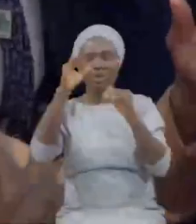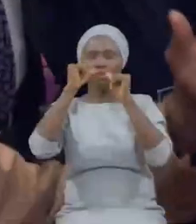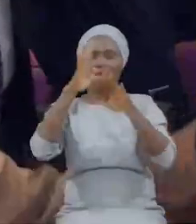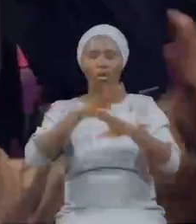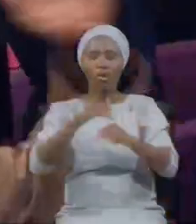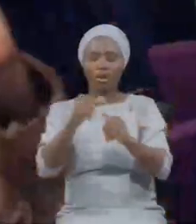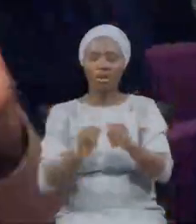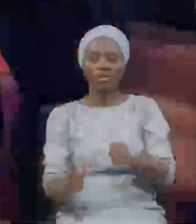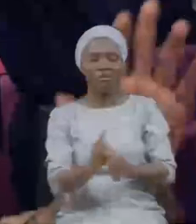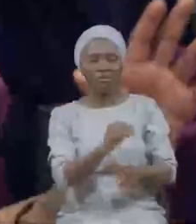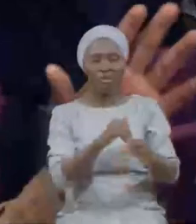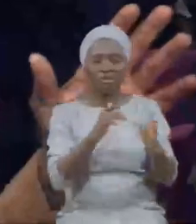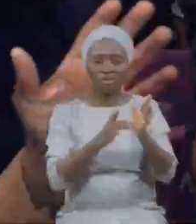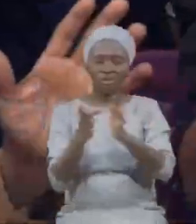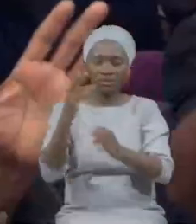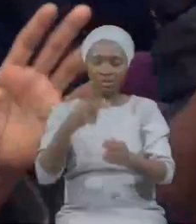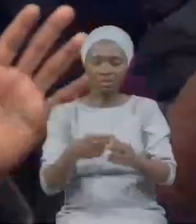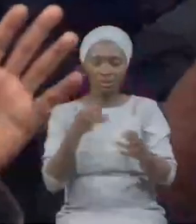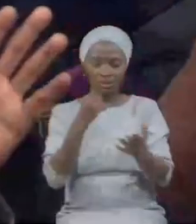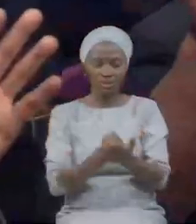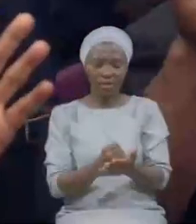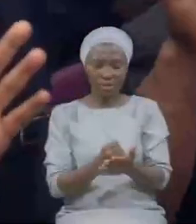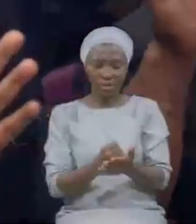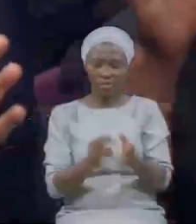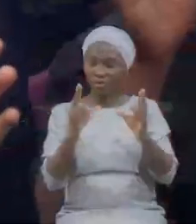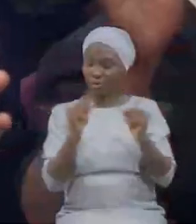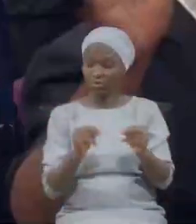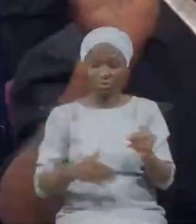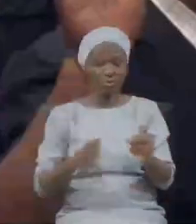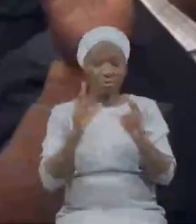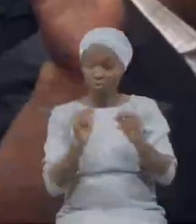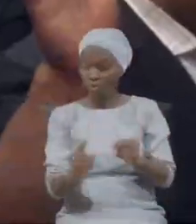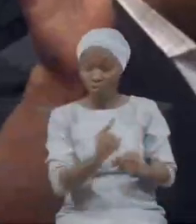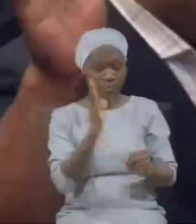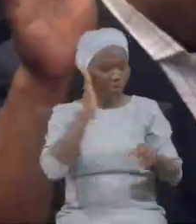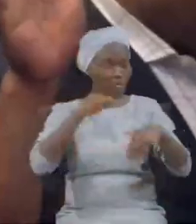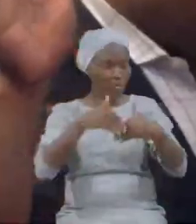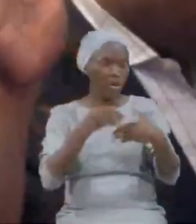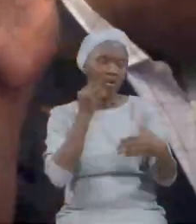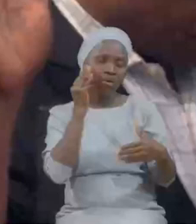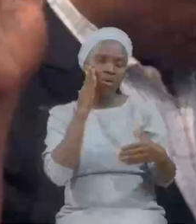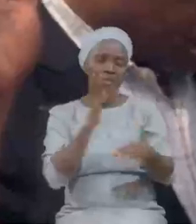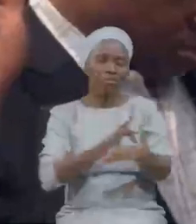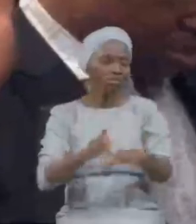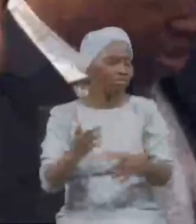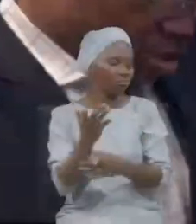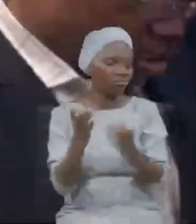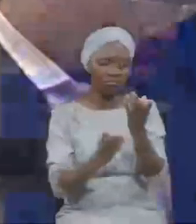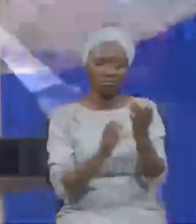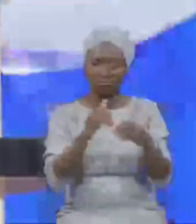le monde au nom de Jésus-Christ. Que personne ne rentre chez lui les mains vides.